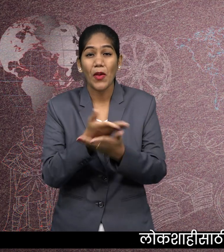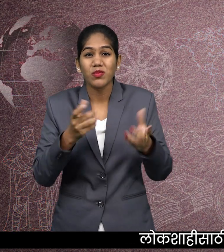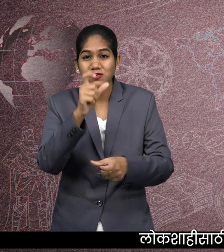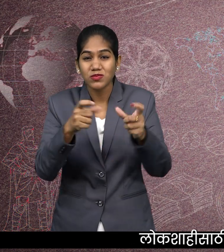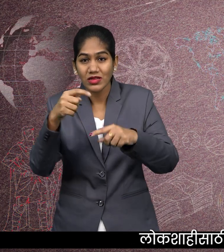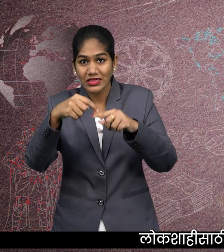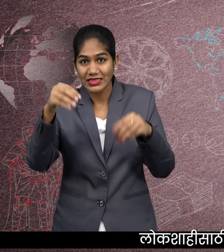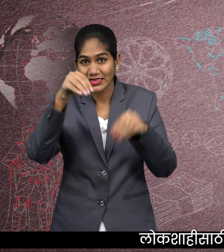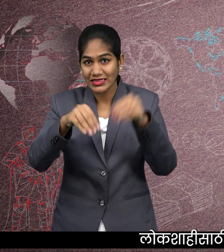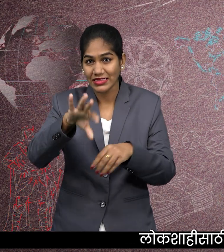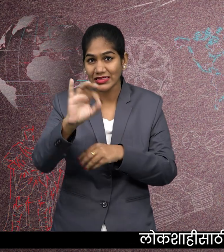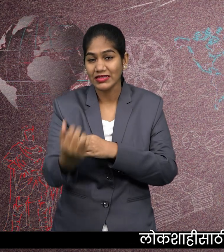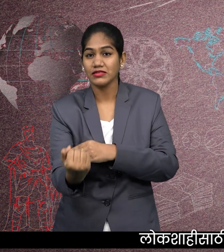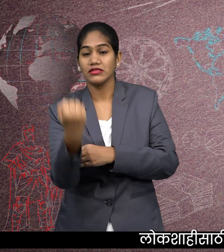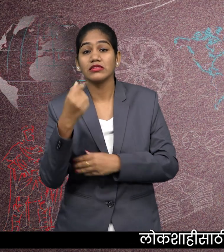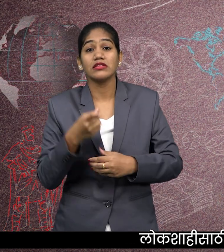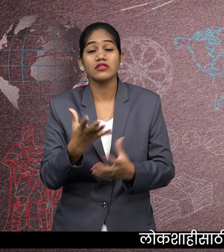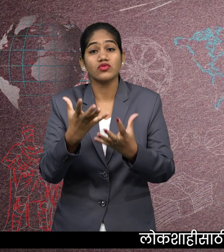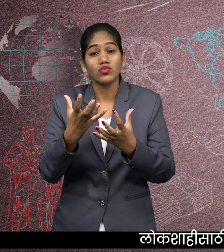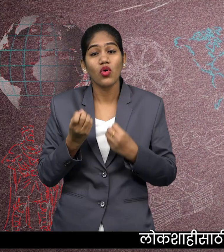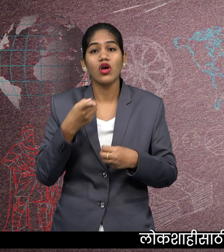लोकशाहीसाठी नागरी स्वातंत्र्याची गरज असते.